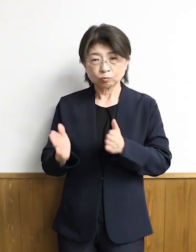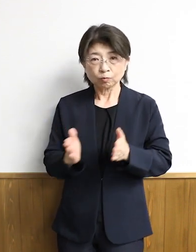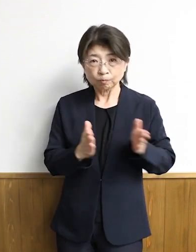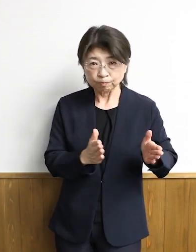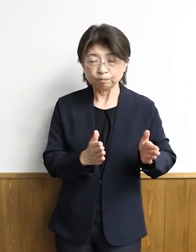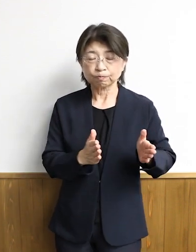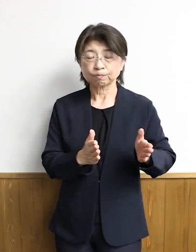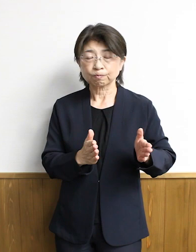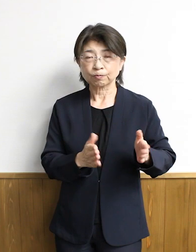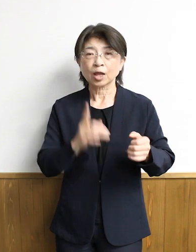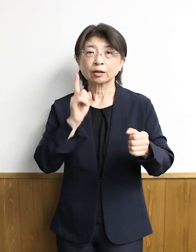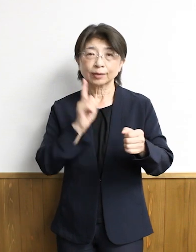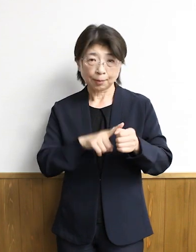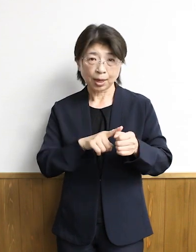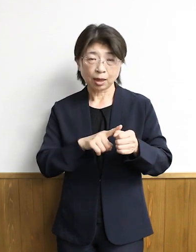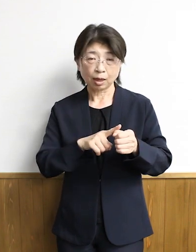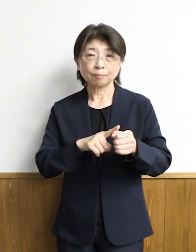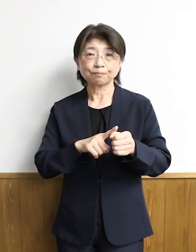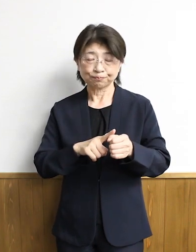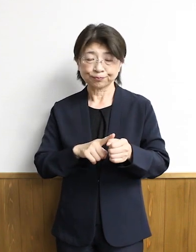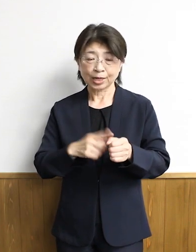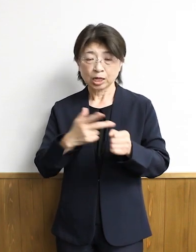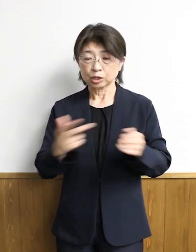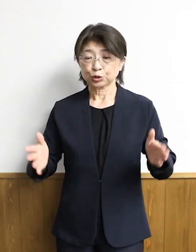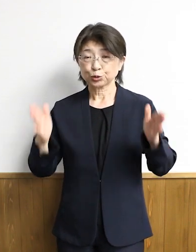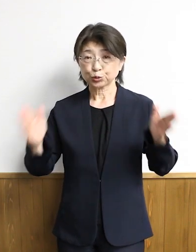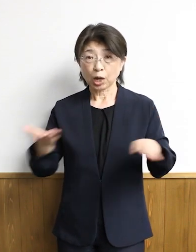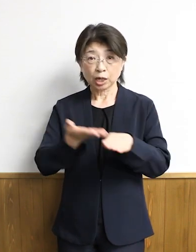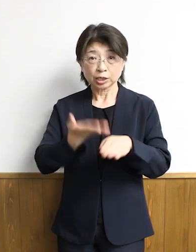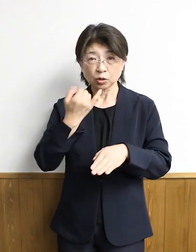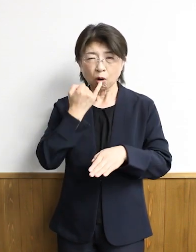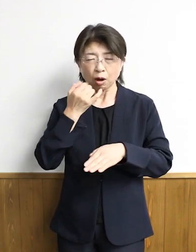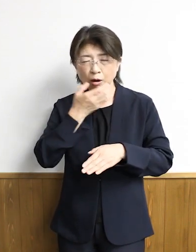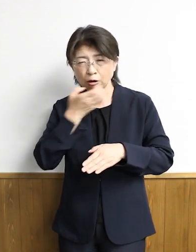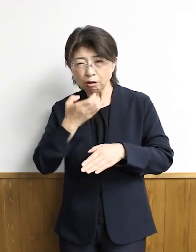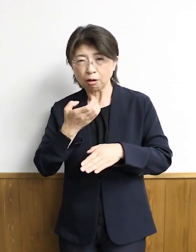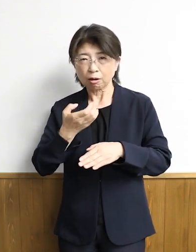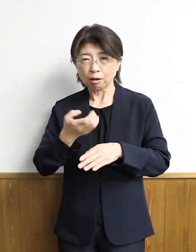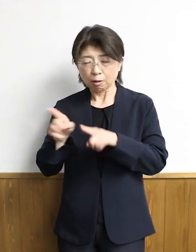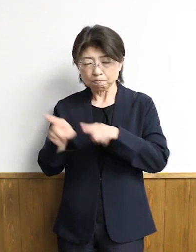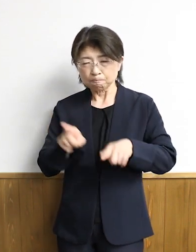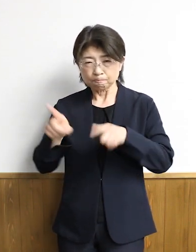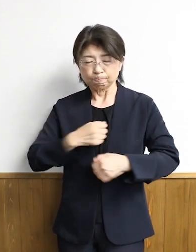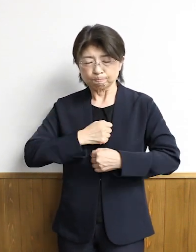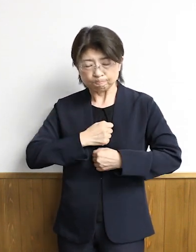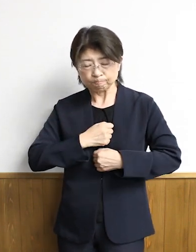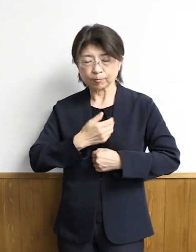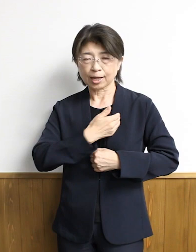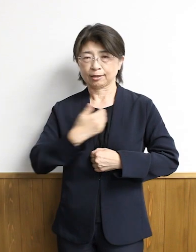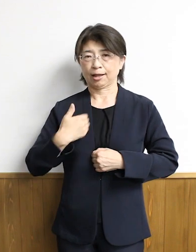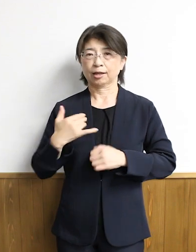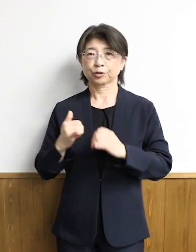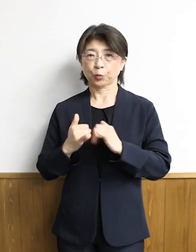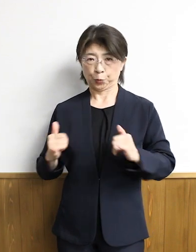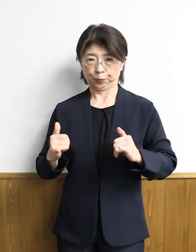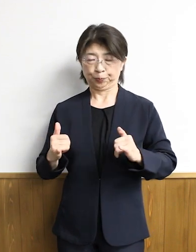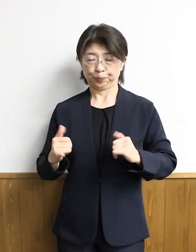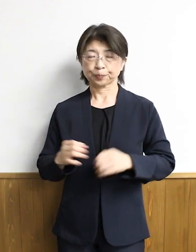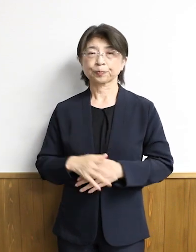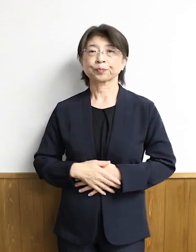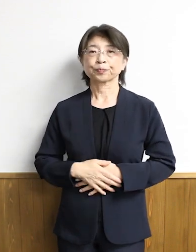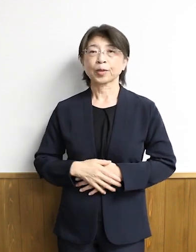塩分適正量が7日以上維持できた方もしくは1日の総見